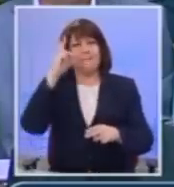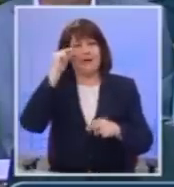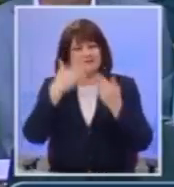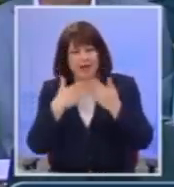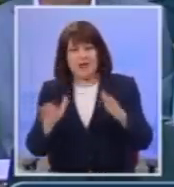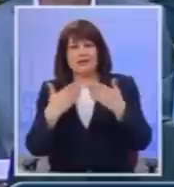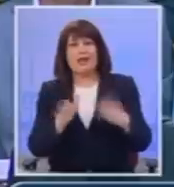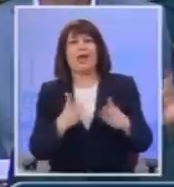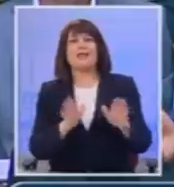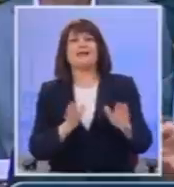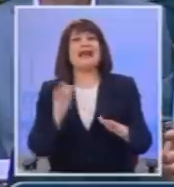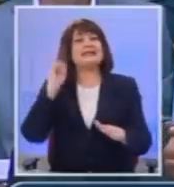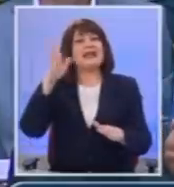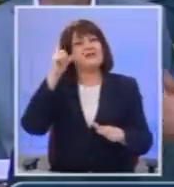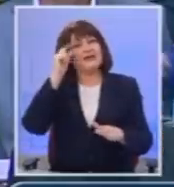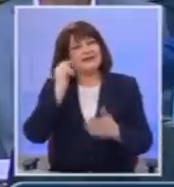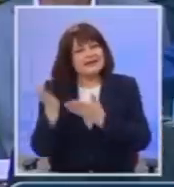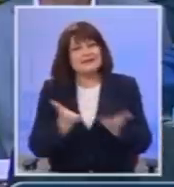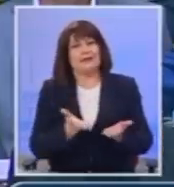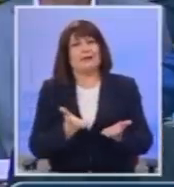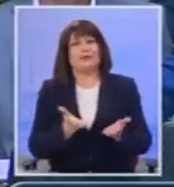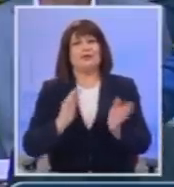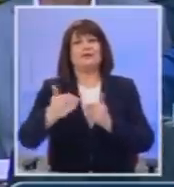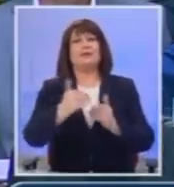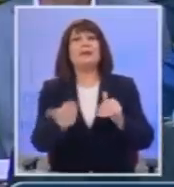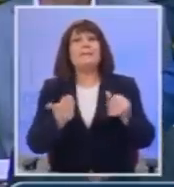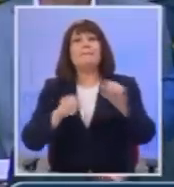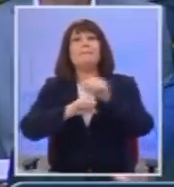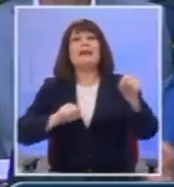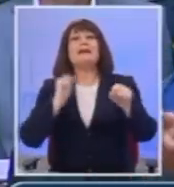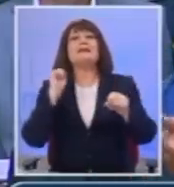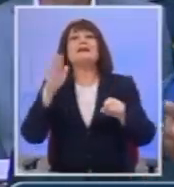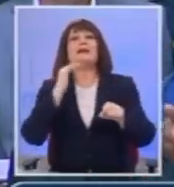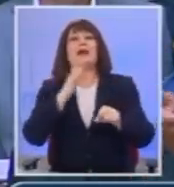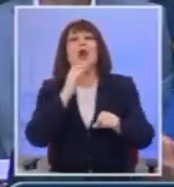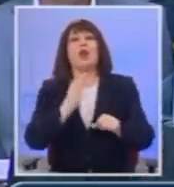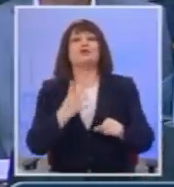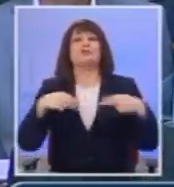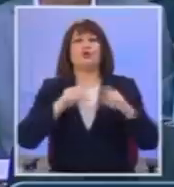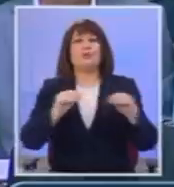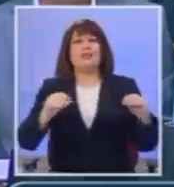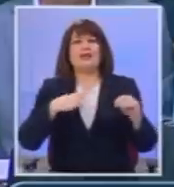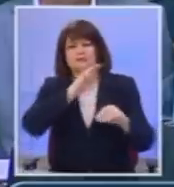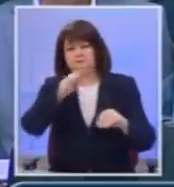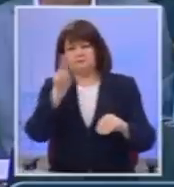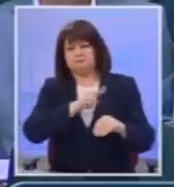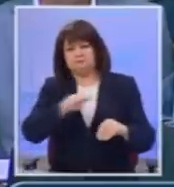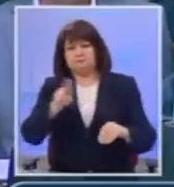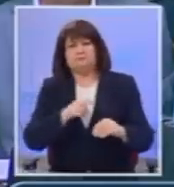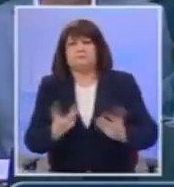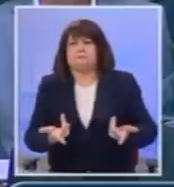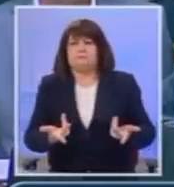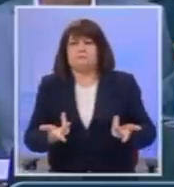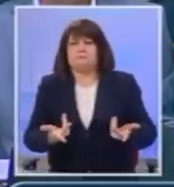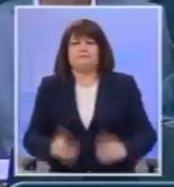πανεπιστήμια και σε ξένους φοιτητές, σε τμήματα προπτυχιακά, ξενόγλωσσα. Και το Υπουργείο λέει ότι θα πρέπει να τα καταργήσουμε. Υπάρχει